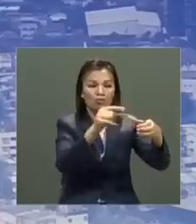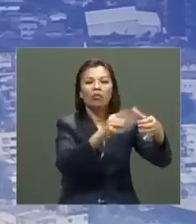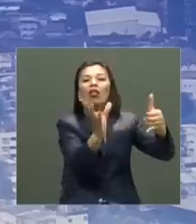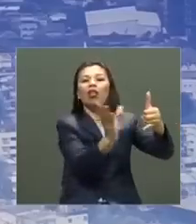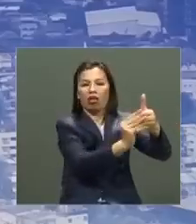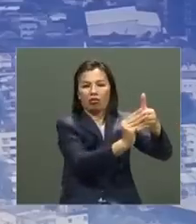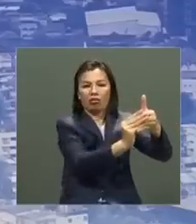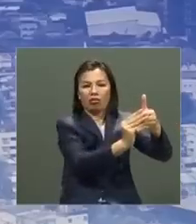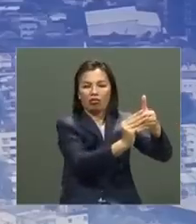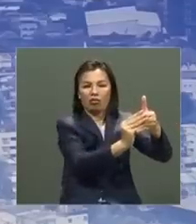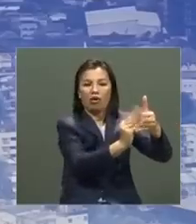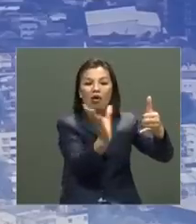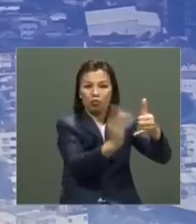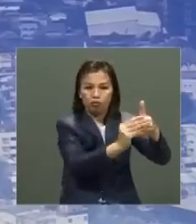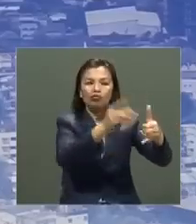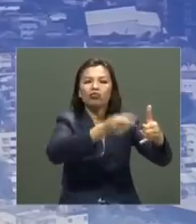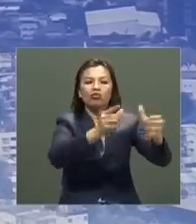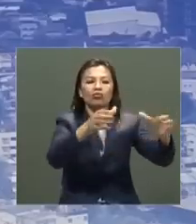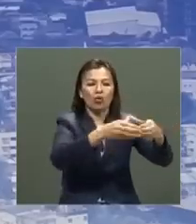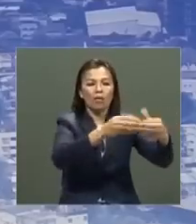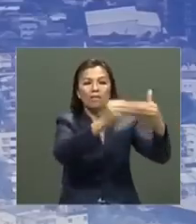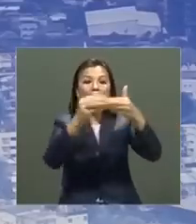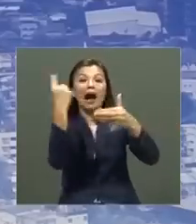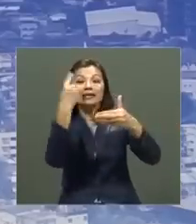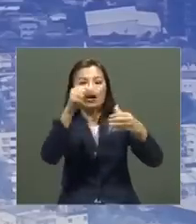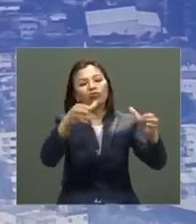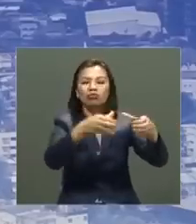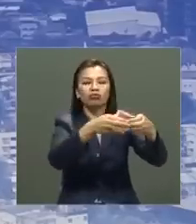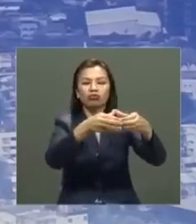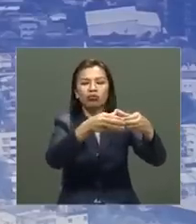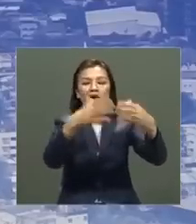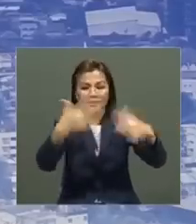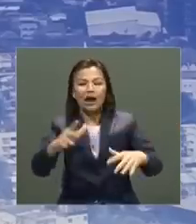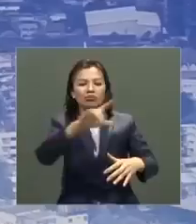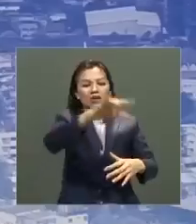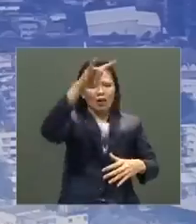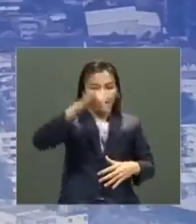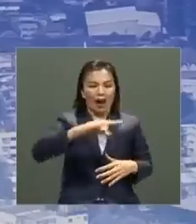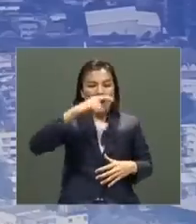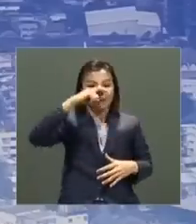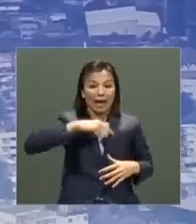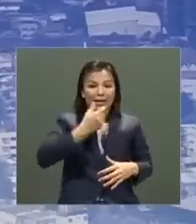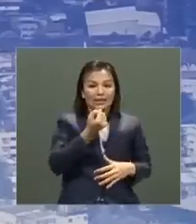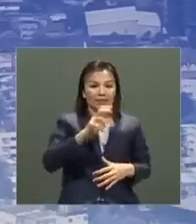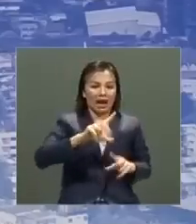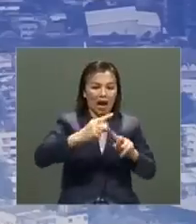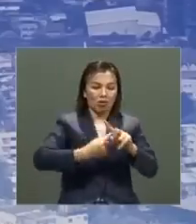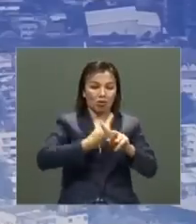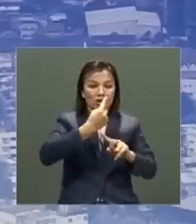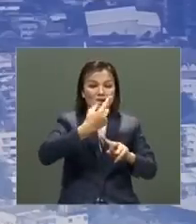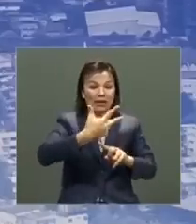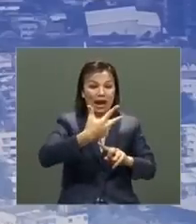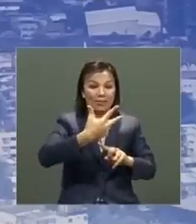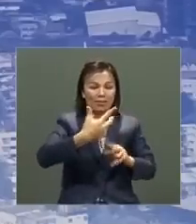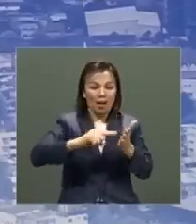เป็นโคบิต19นะครับในกรณีต้องนั้นแล้วก็ผู้ป่วยกลับมาเมืองไทยนะครับวันที่ 19มีนาคมแล้วก็